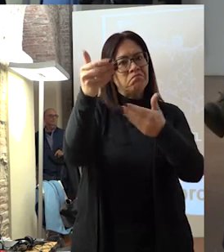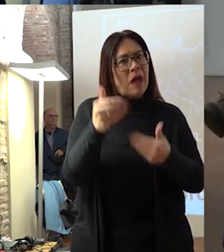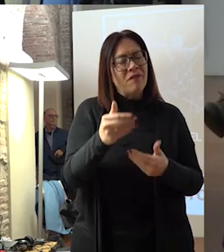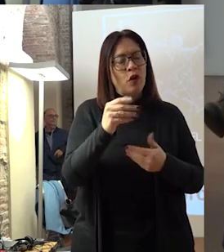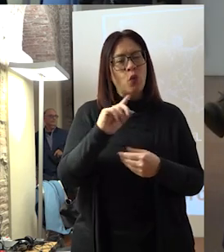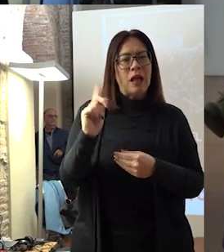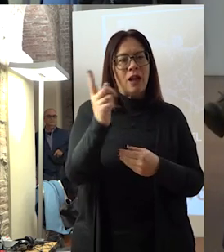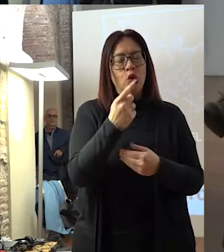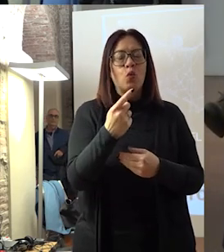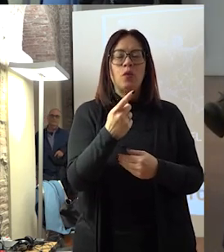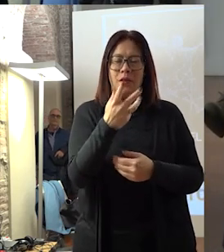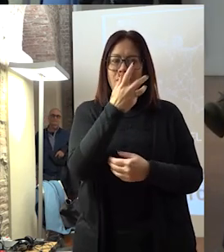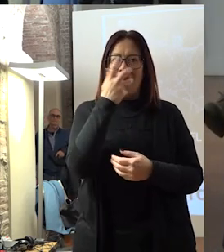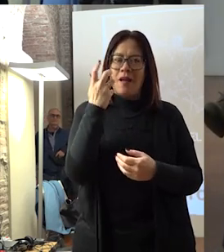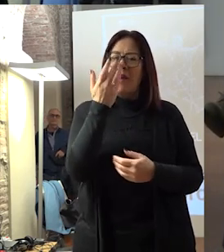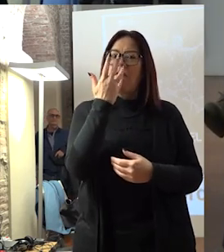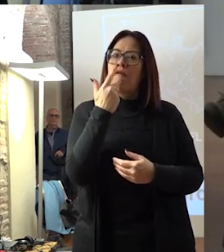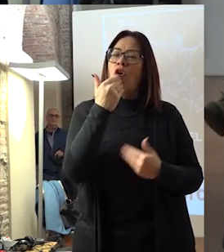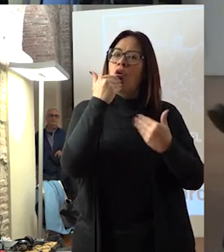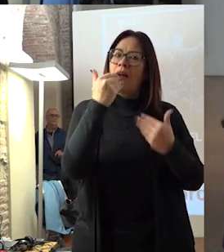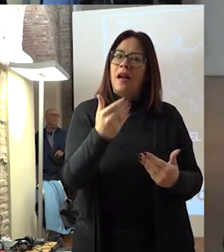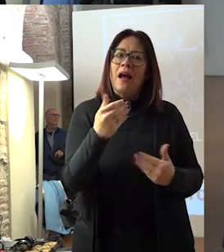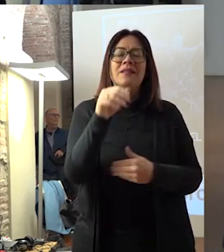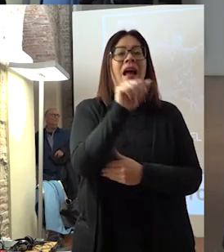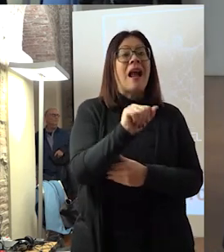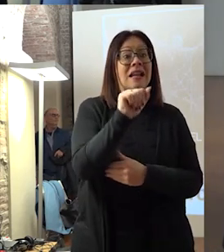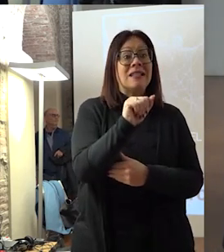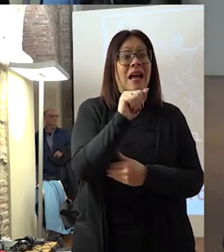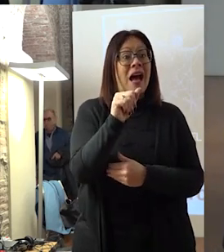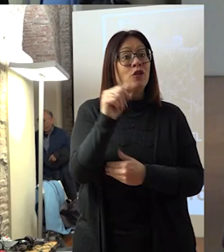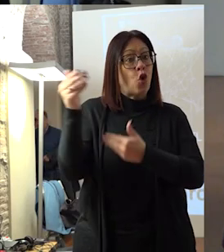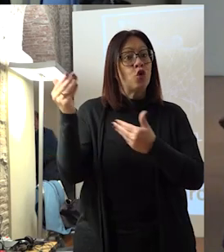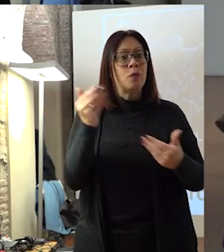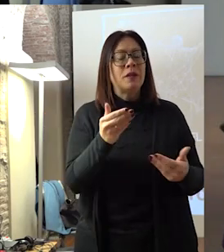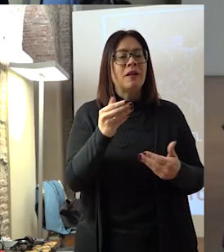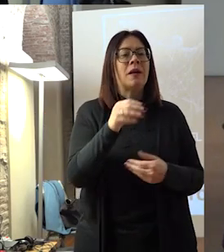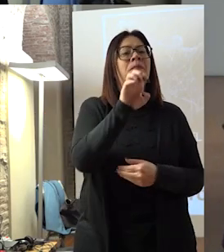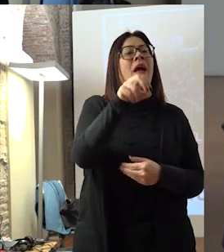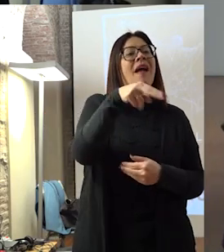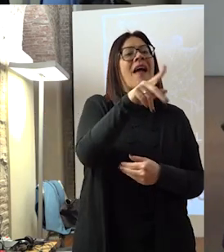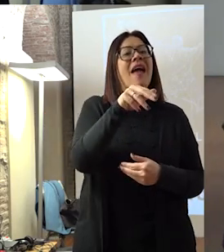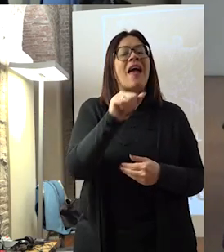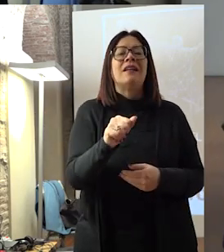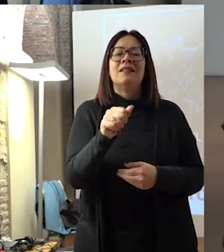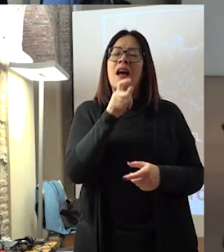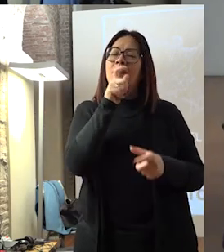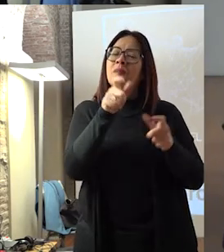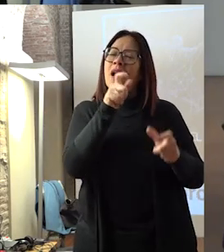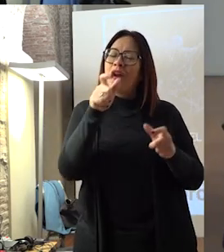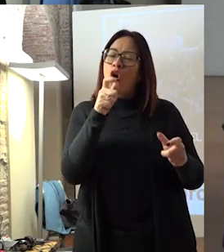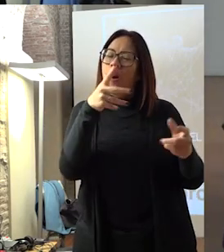e ci tengo a ringraziare Alessandro per l'ospitalità, Enza per le sue parole sempre profonde e fonte di